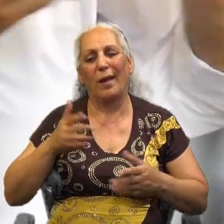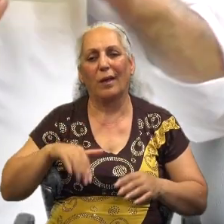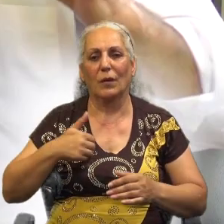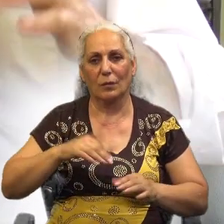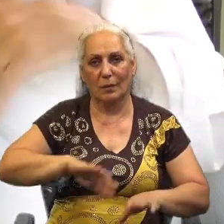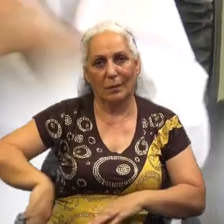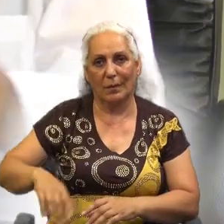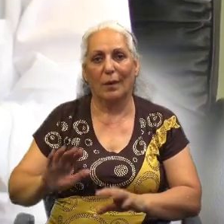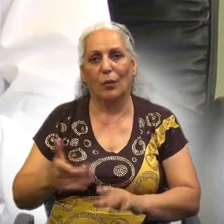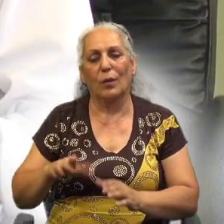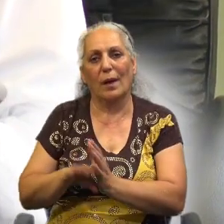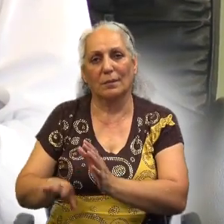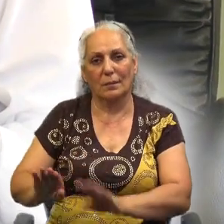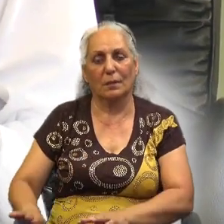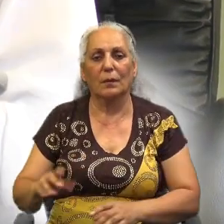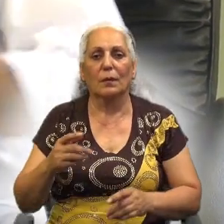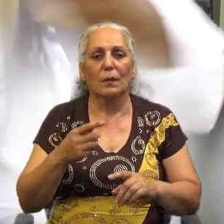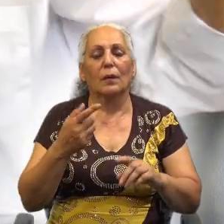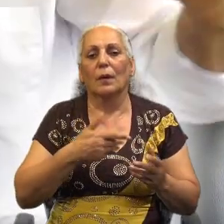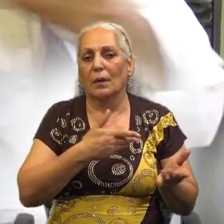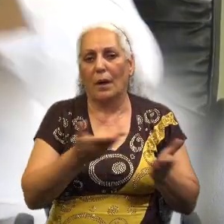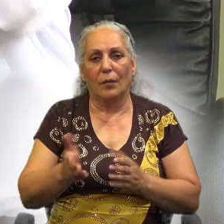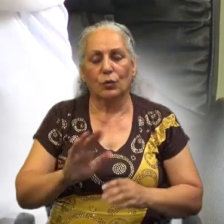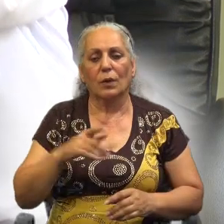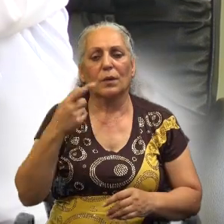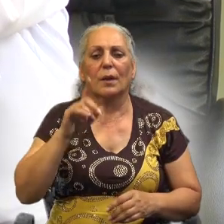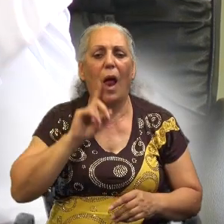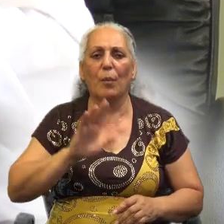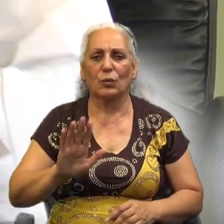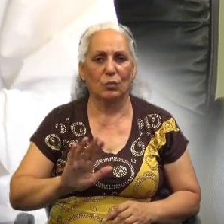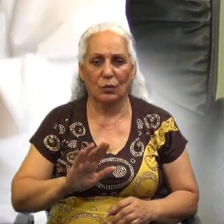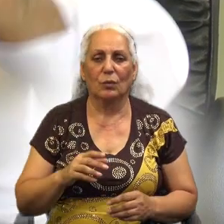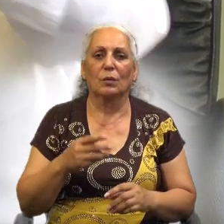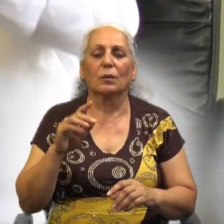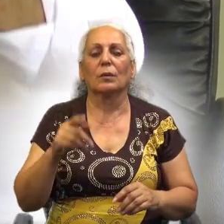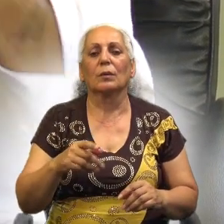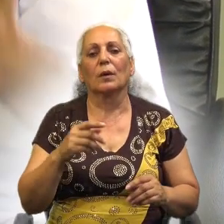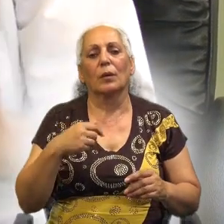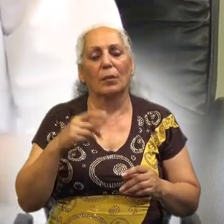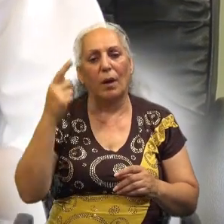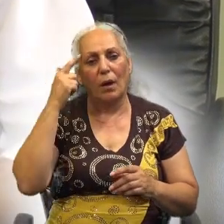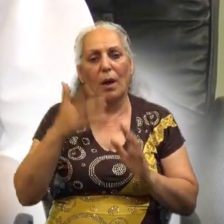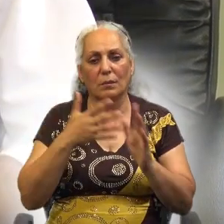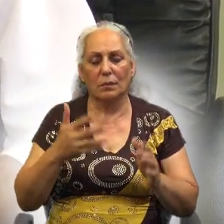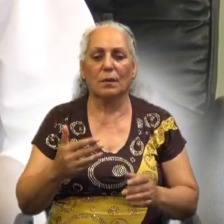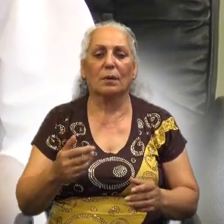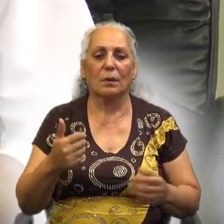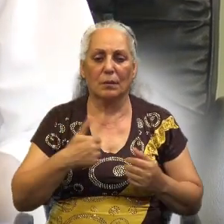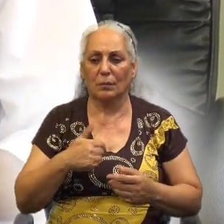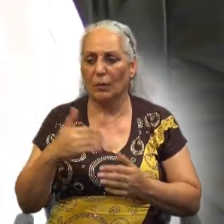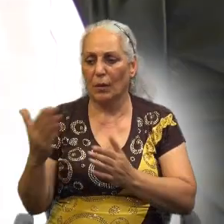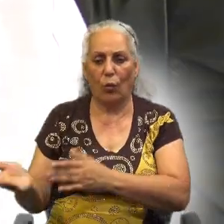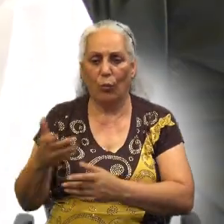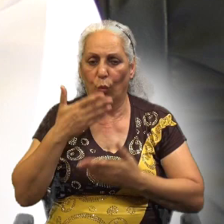մյուս թևին հրավիրեցին, ինձ էլի չհրավիրեցին, ասացին իրան հարմար չի, ինքը գա այս կողմ, այսինքն ես ոչ այն թևի հետ միացա, ոչ այս թևի հետ